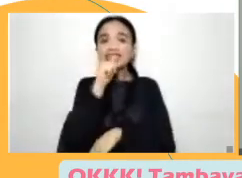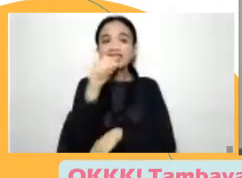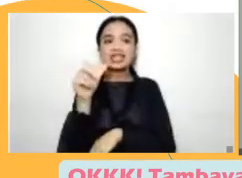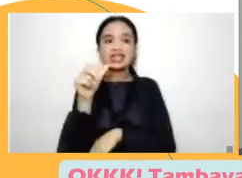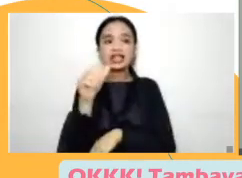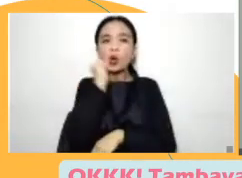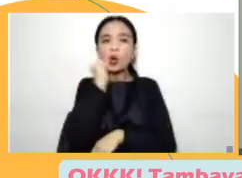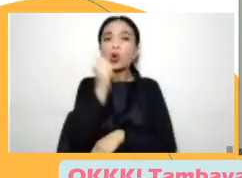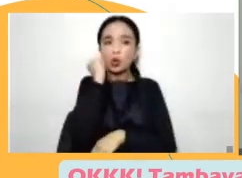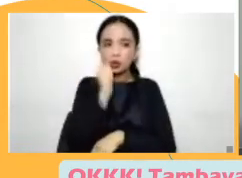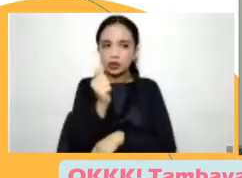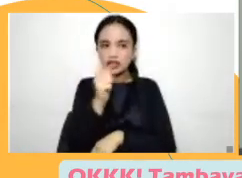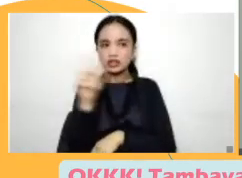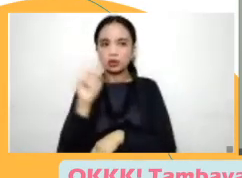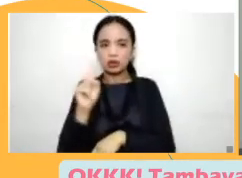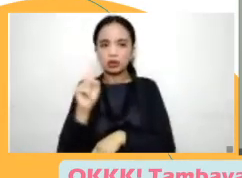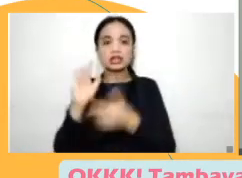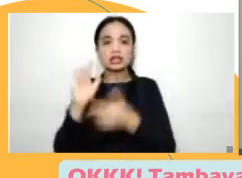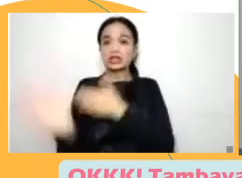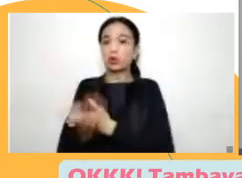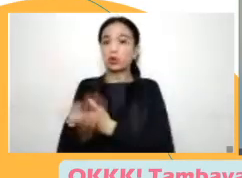ng pagbangon sa umaga,